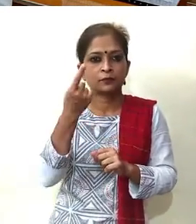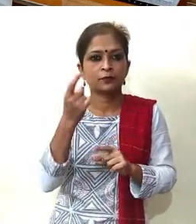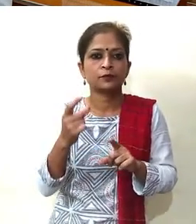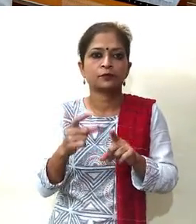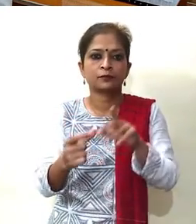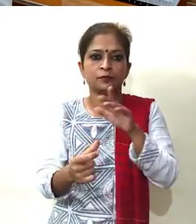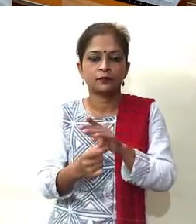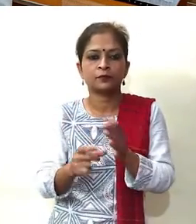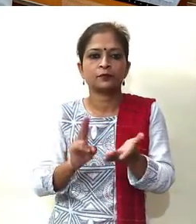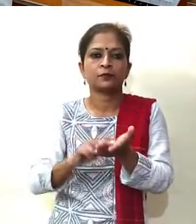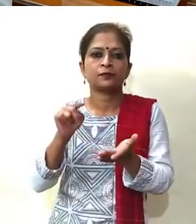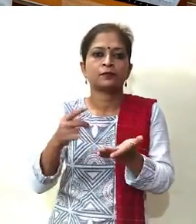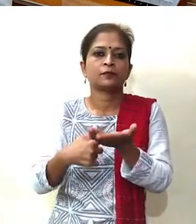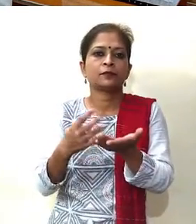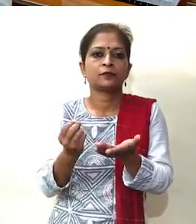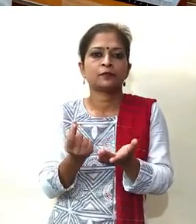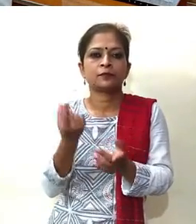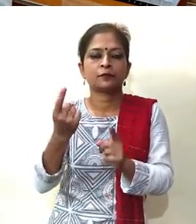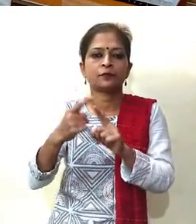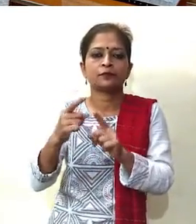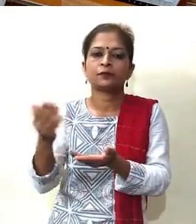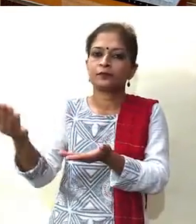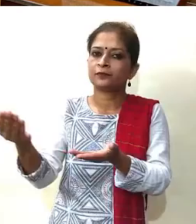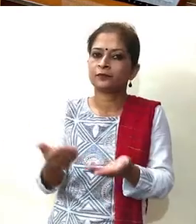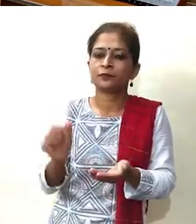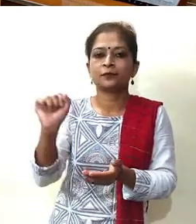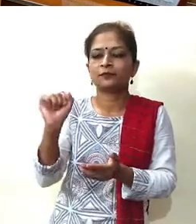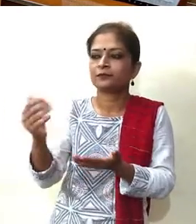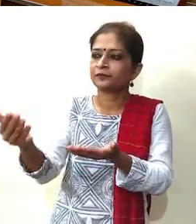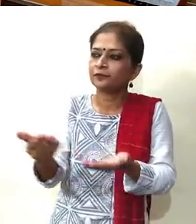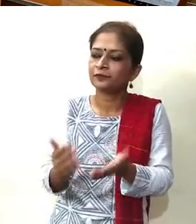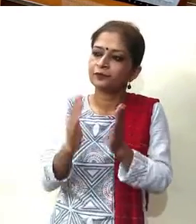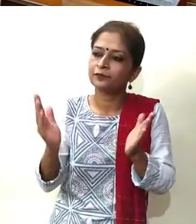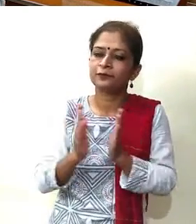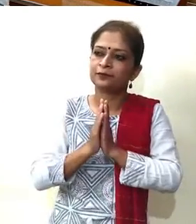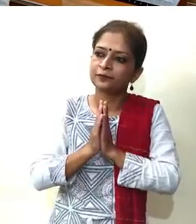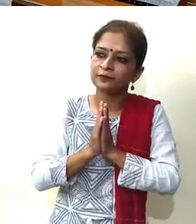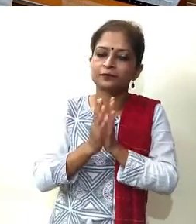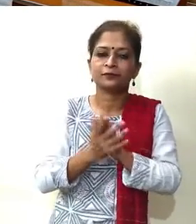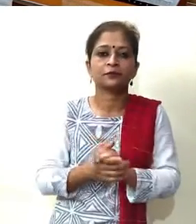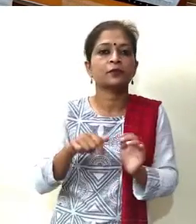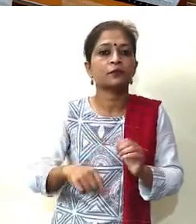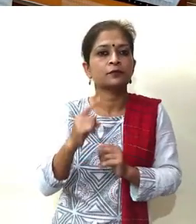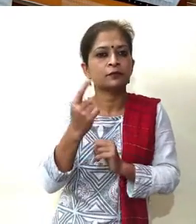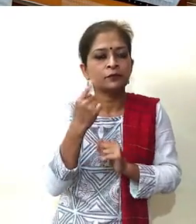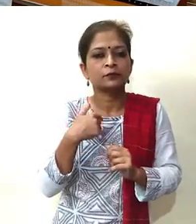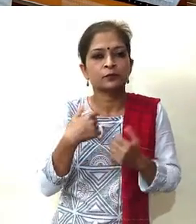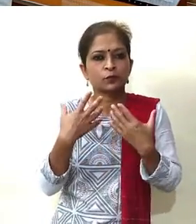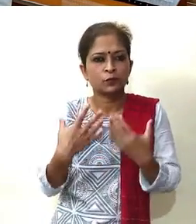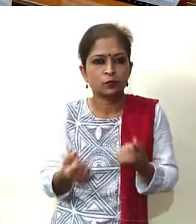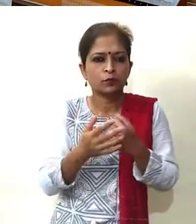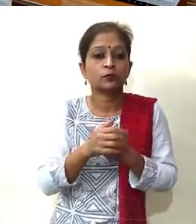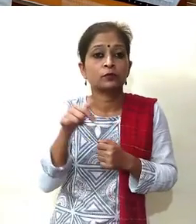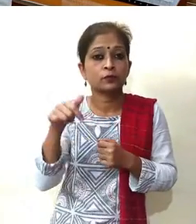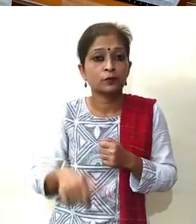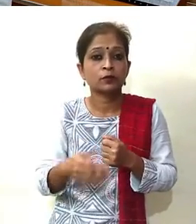प्रोफेसर नचिकेता जी का बहुत बहुत स्वागत करती हूँ। सर आपका बहुत बहुत स्वागत है। नमस्कार सर। सबसे पहले मैं जानना चाहूंगी